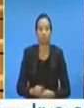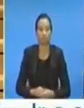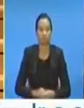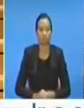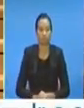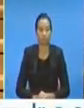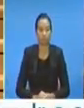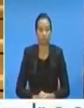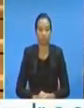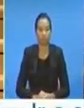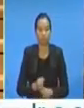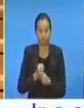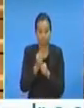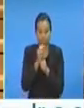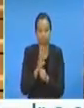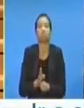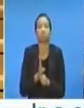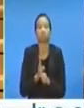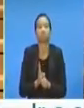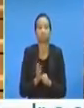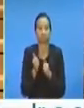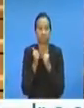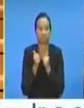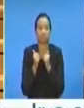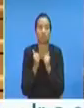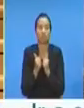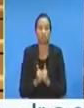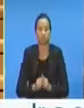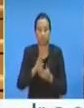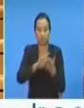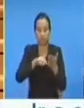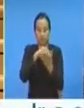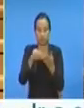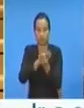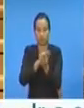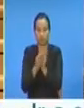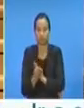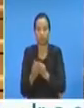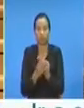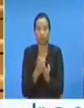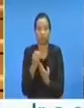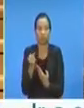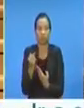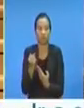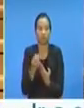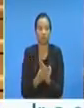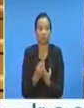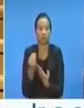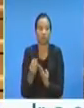เป็นบุญเป็นกุศลอย่างยิ่งครับถ้าหากว่าแผนปฏิรูปเรื่องนี้ผ่านสภาไปแล้วมีการขับเคลื่อนโดยพ